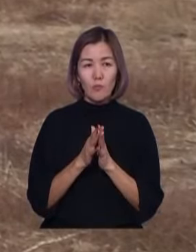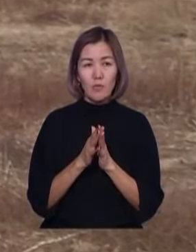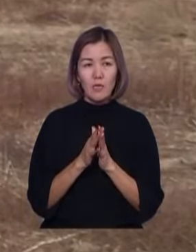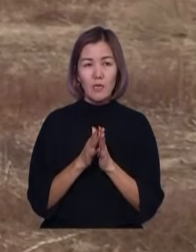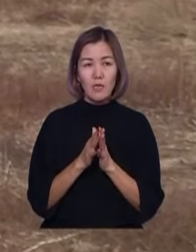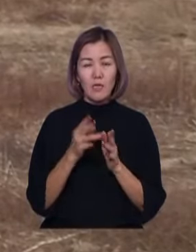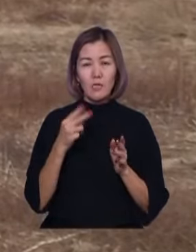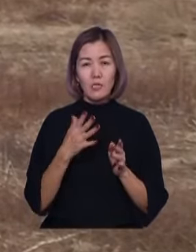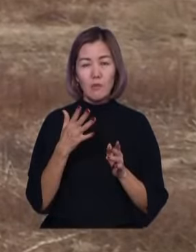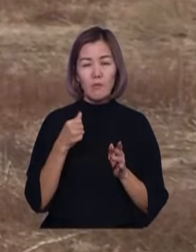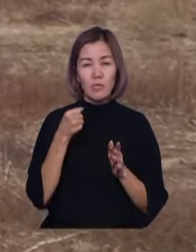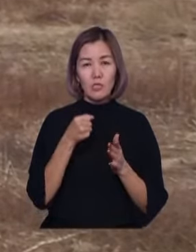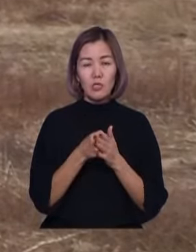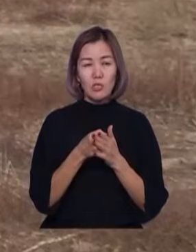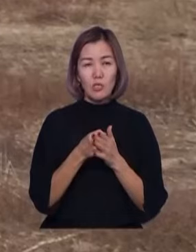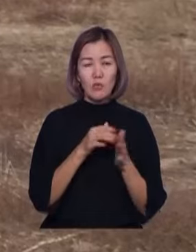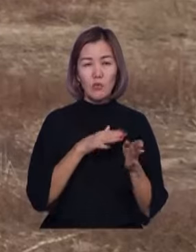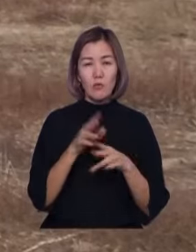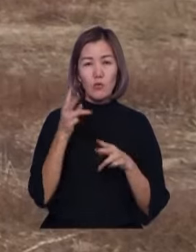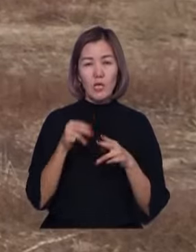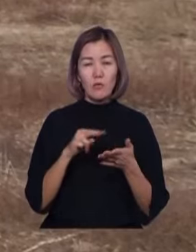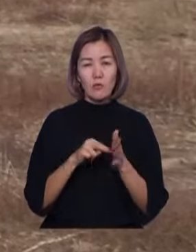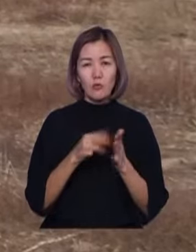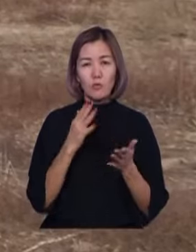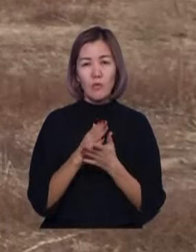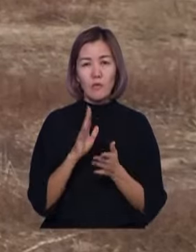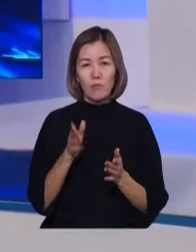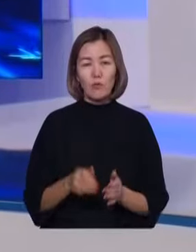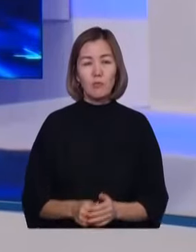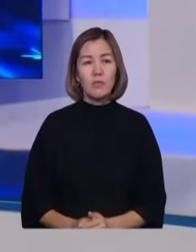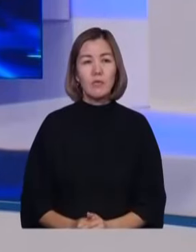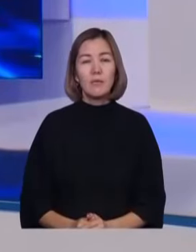біз 2025 жылы толықтай аяқтауды көздеп отырмыз.